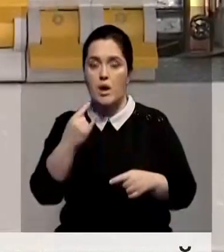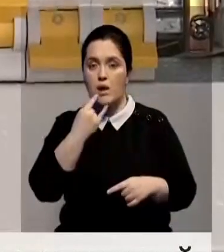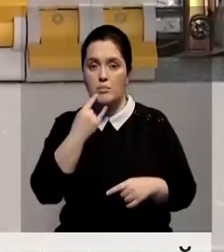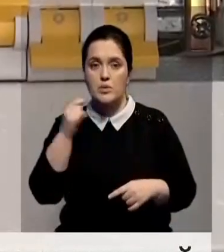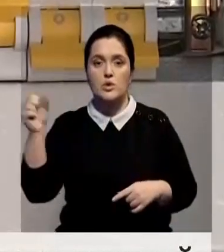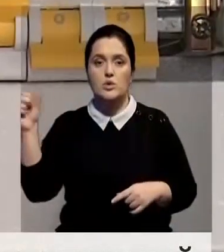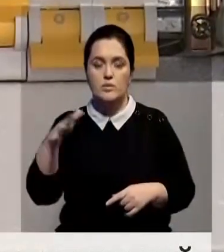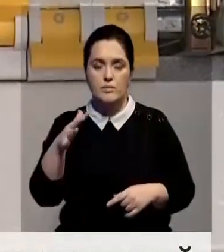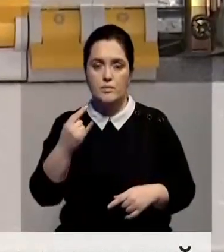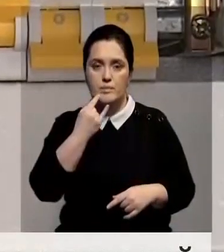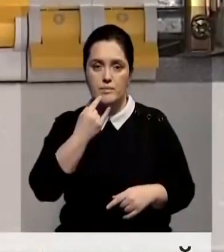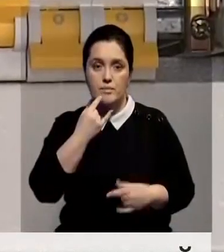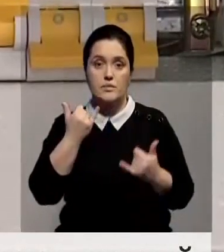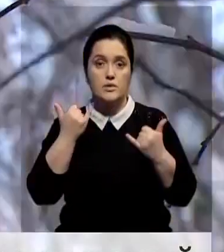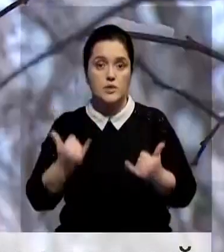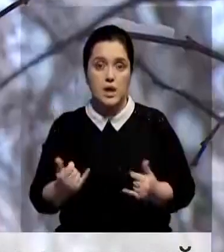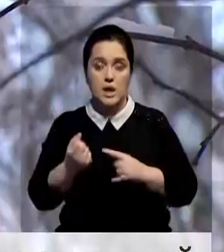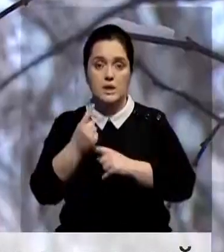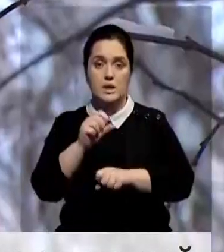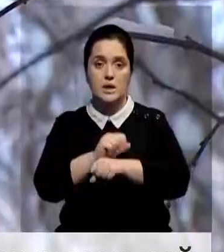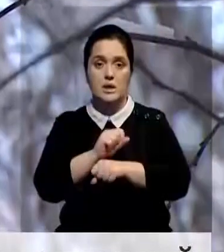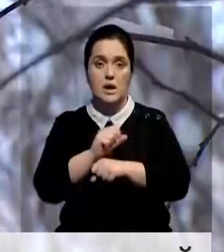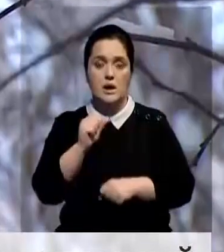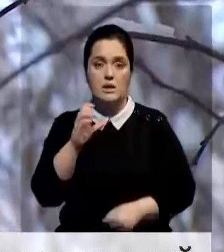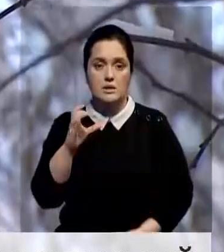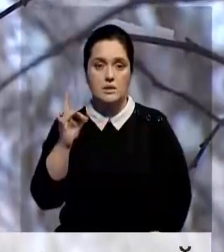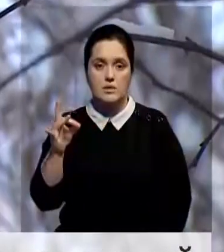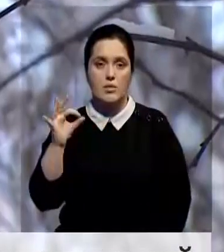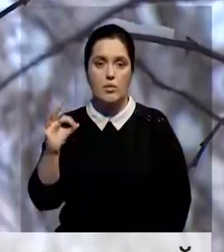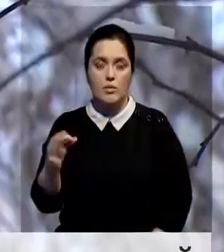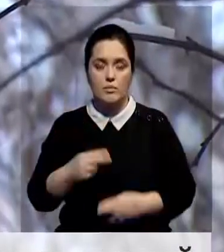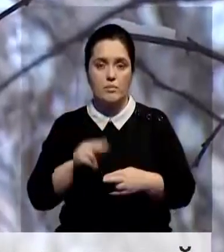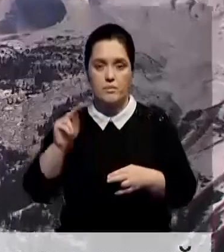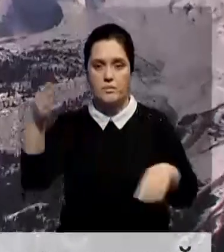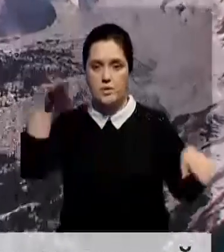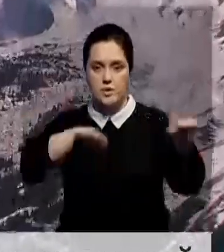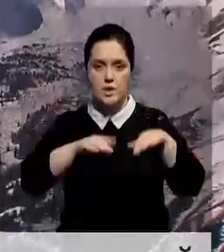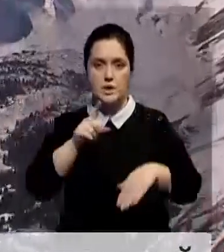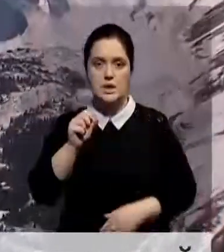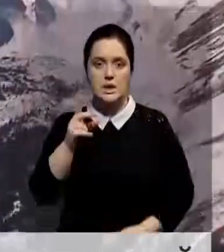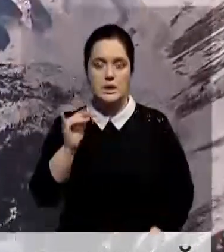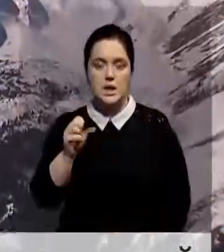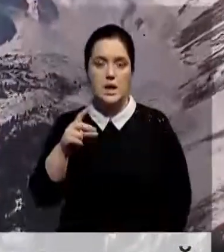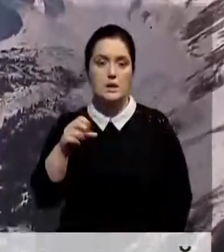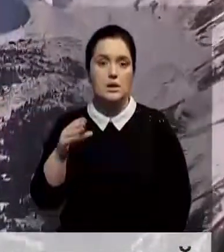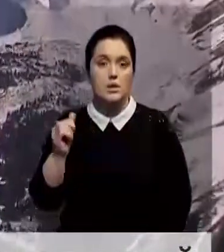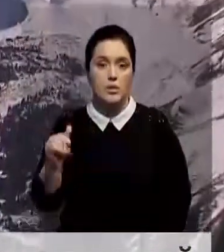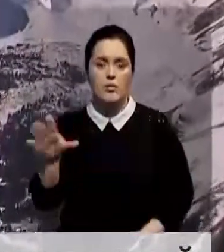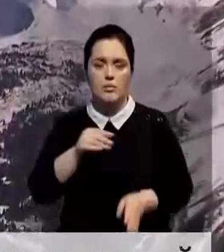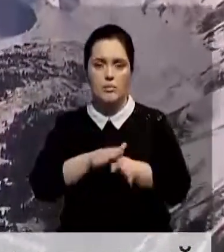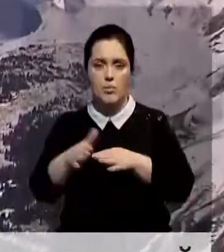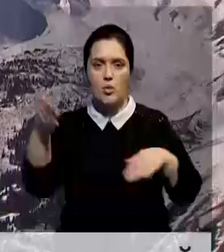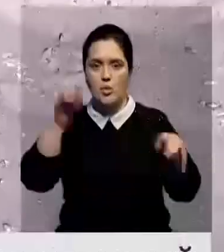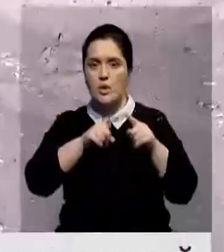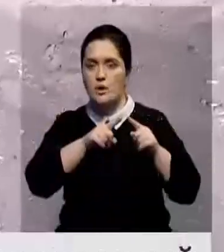солнечные батареи. В настоящее время 11 станций АСРО уже размещены в горах Заилийского Алатау. Они охватывают практически всю горную систему